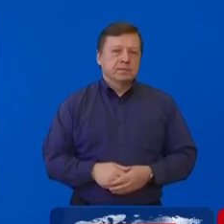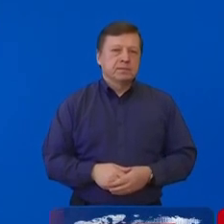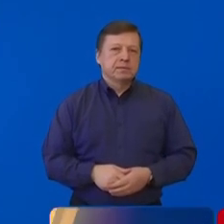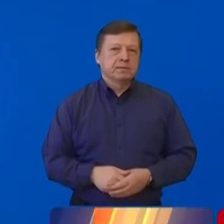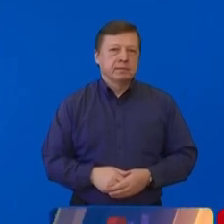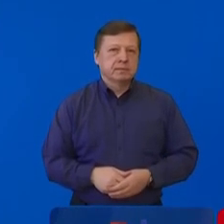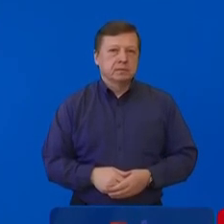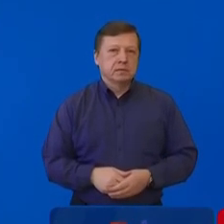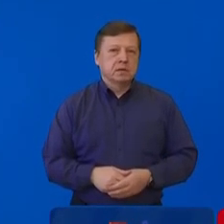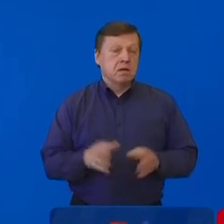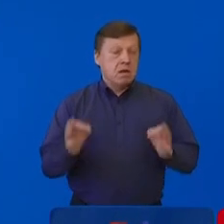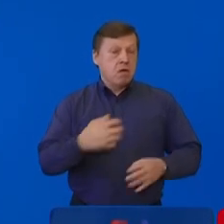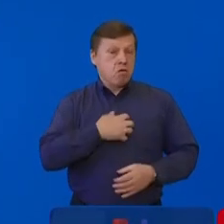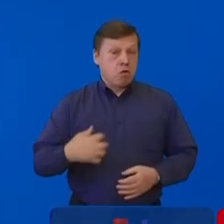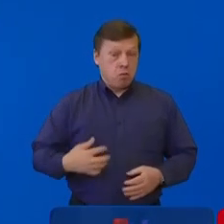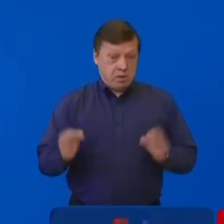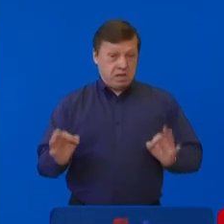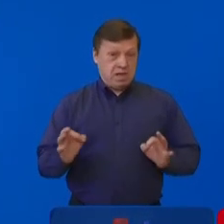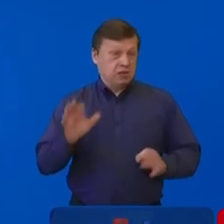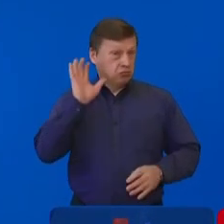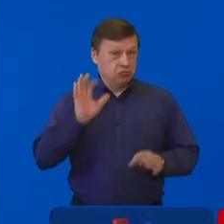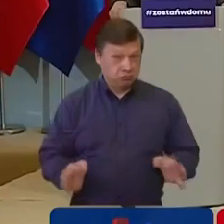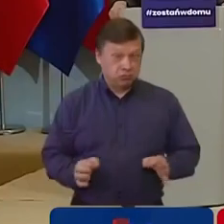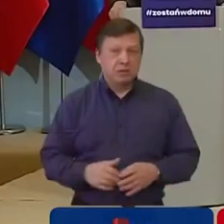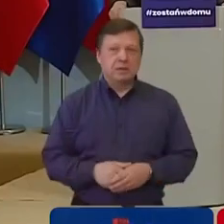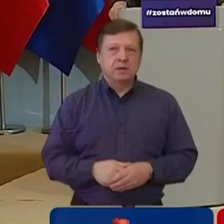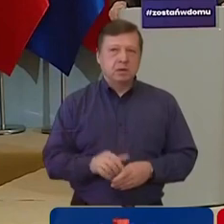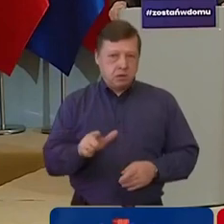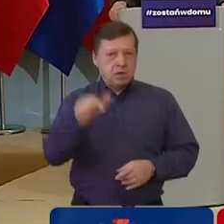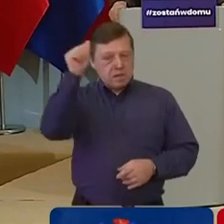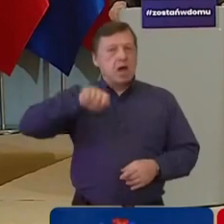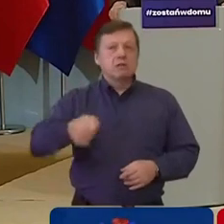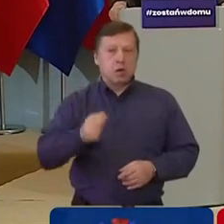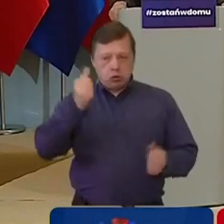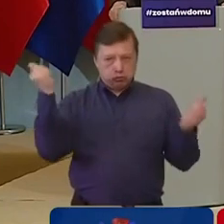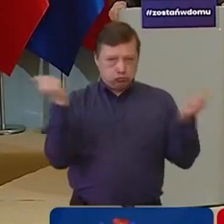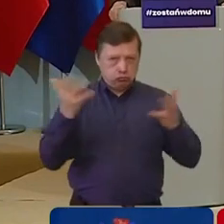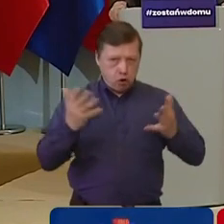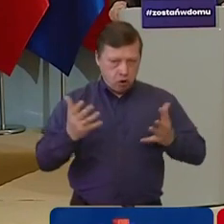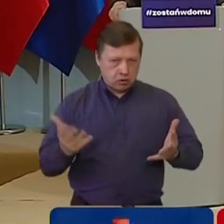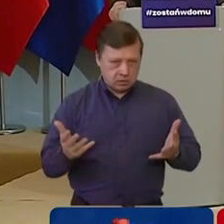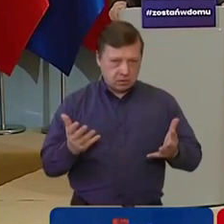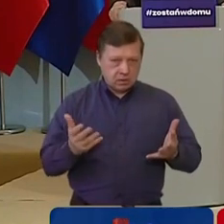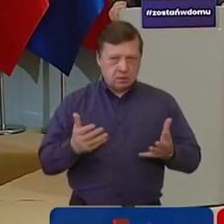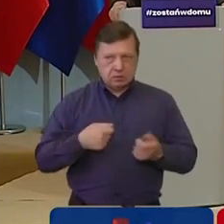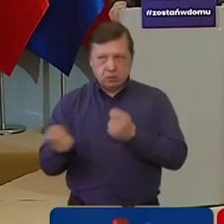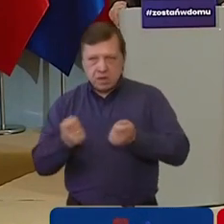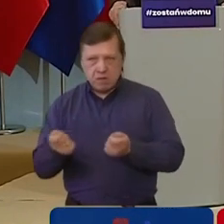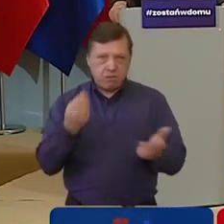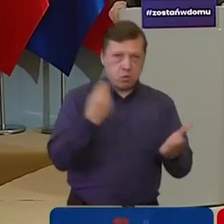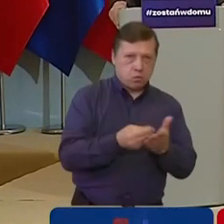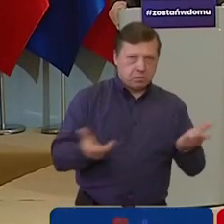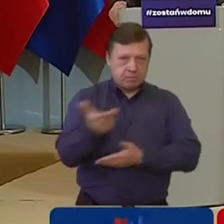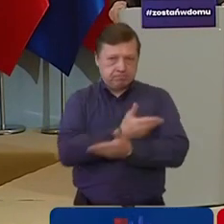Ten stan gospodarczy, w którym się znajdujemy, ekonomiści nazywają szokiem. Szokiem podażowym, szokiem popytowym.